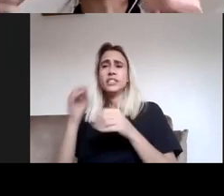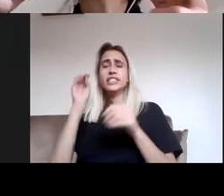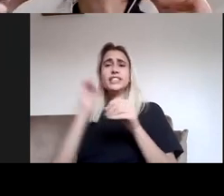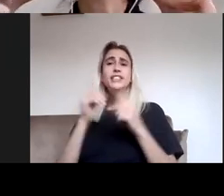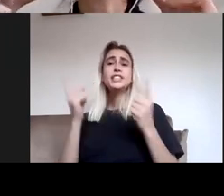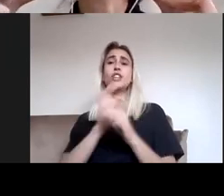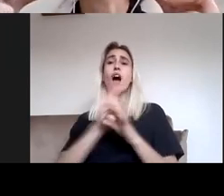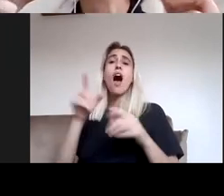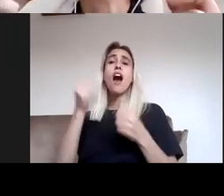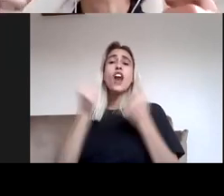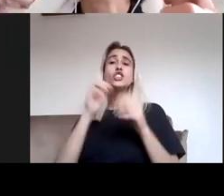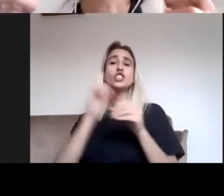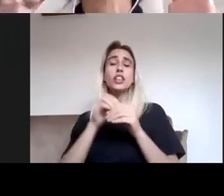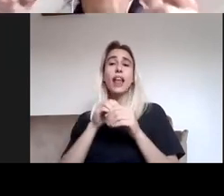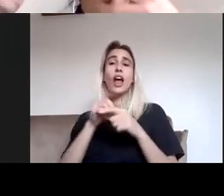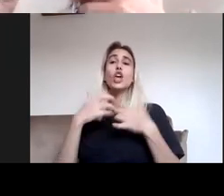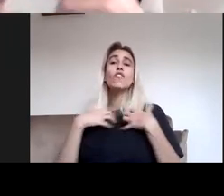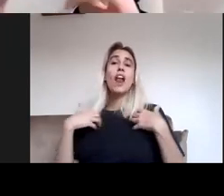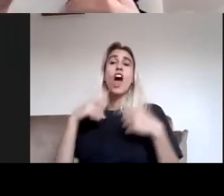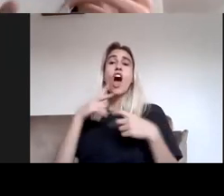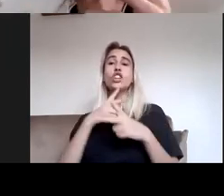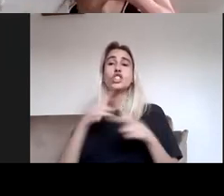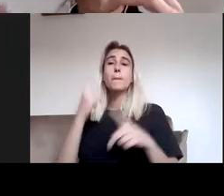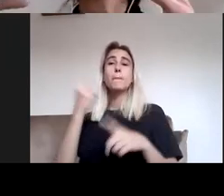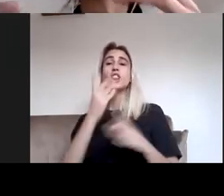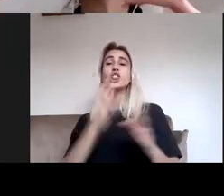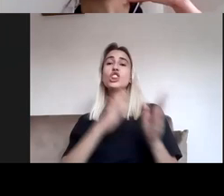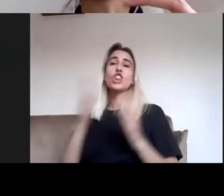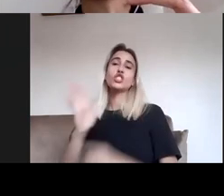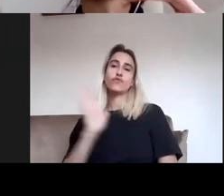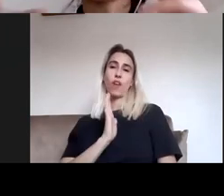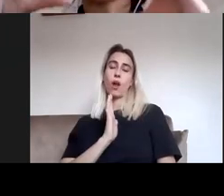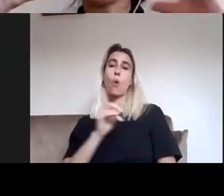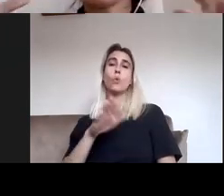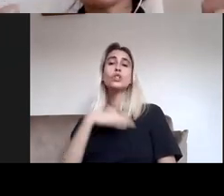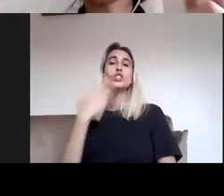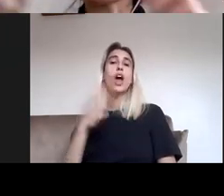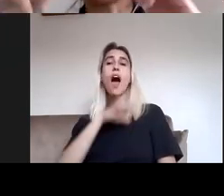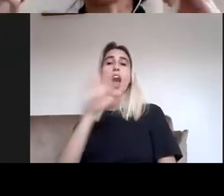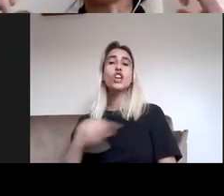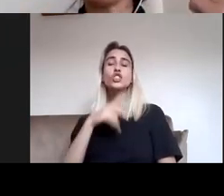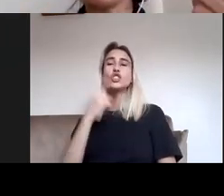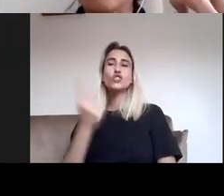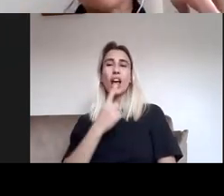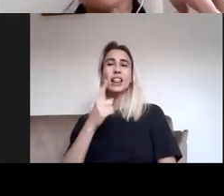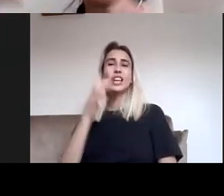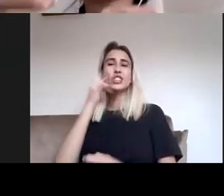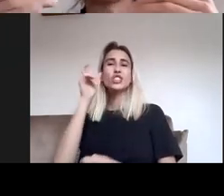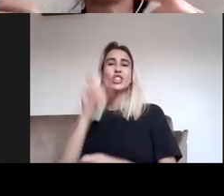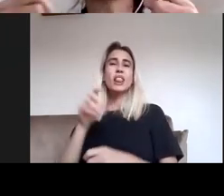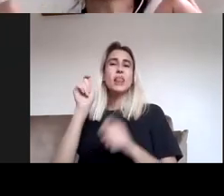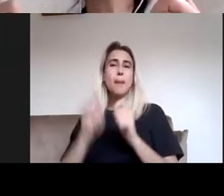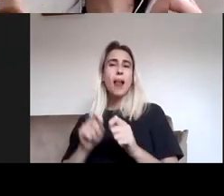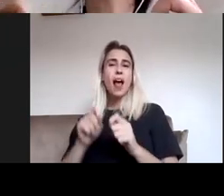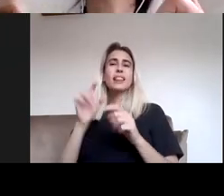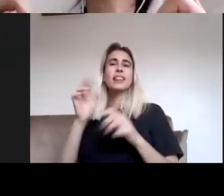araç içerisindeki güvenlik açısından bir geçiş var. Onun dışında her şekilde kişinin, yani yapılan dizayn,